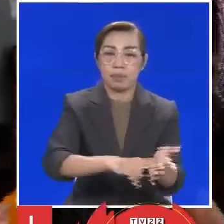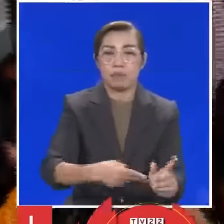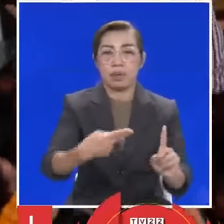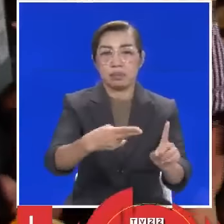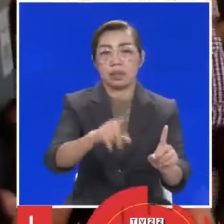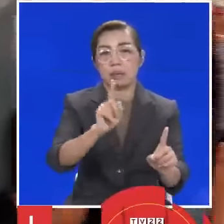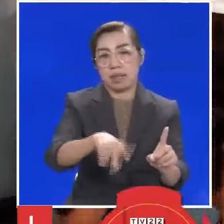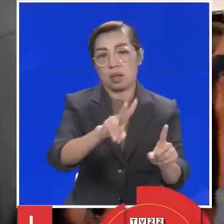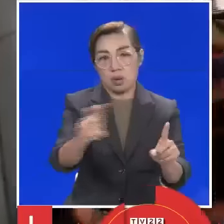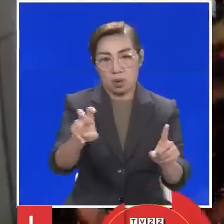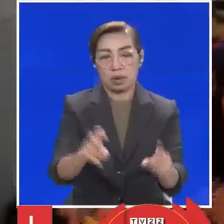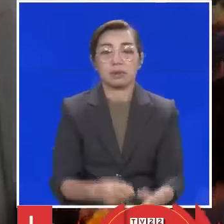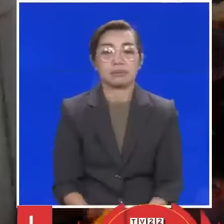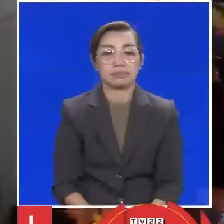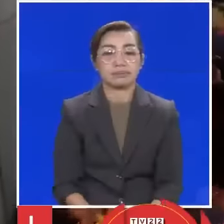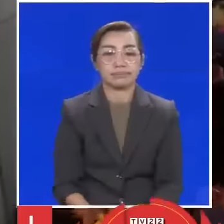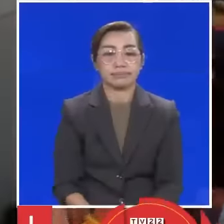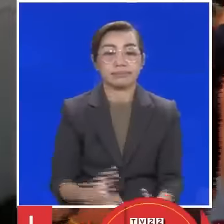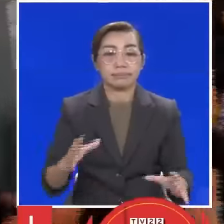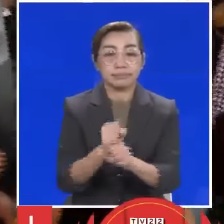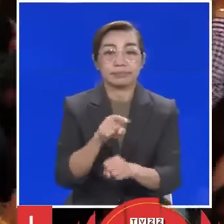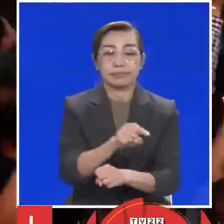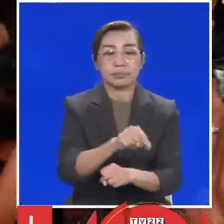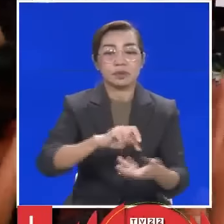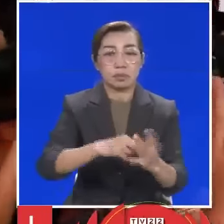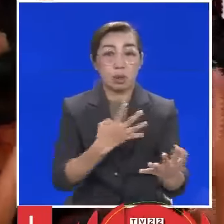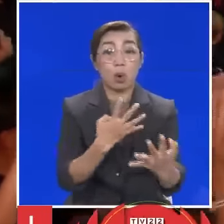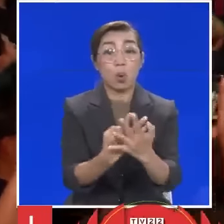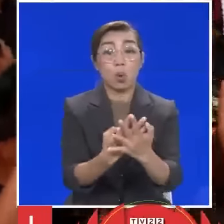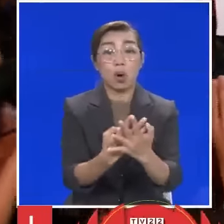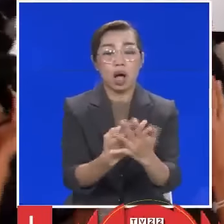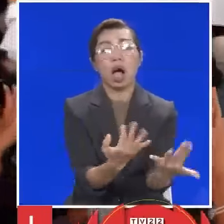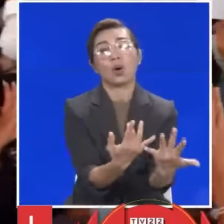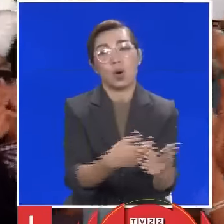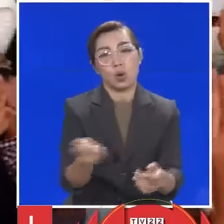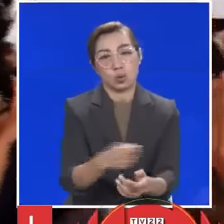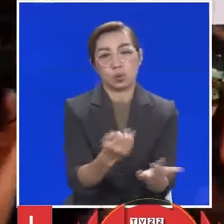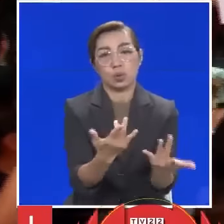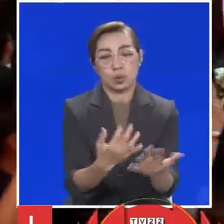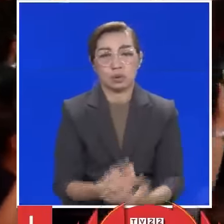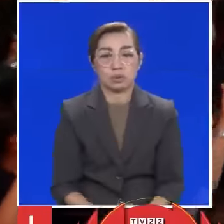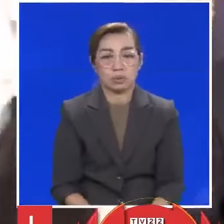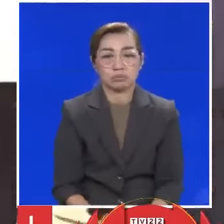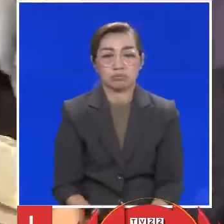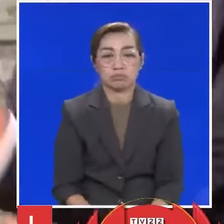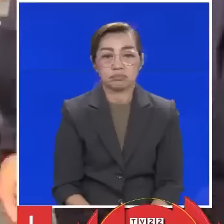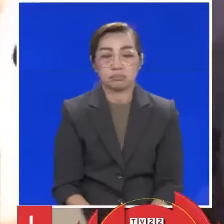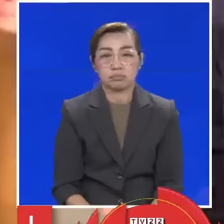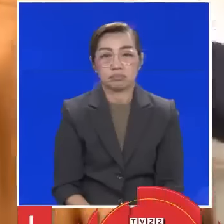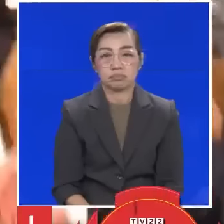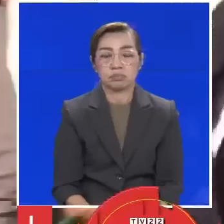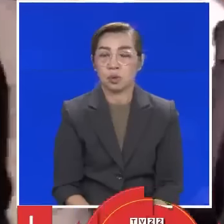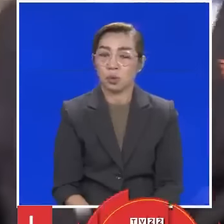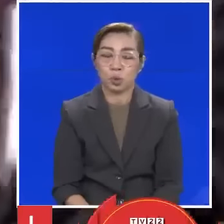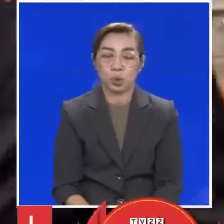11,200 บาทนะคะก็เนี่ยแหละค่ะก็คือโทษรอลงอาญาสำหรับเรื่องของการจำคุกนะคะ โหนี่ต้องบอกว่